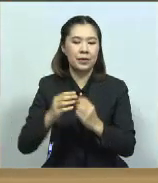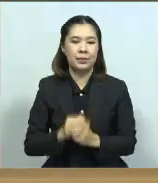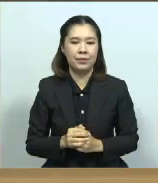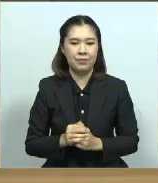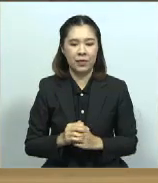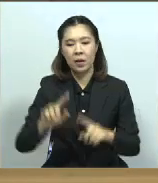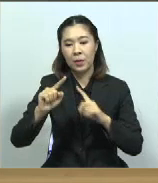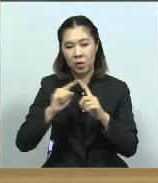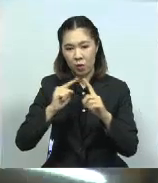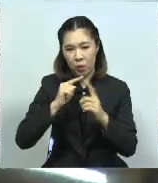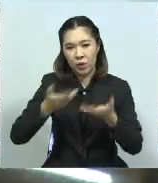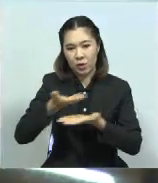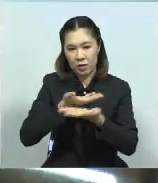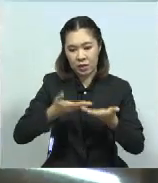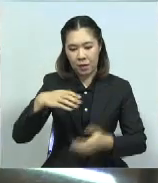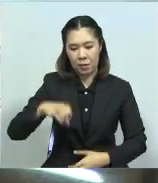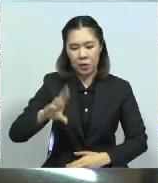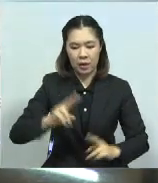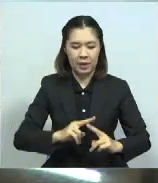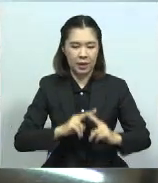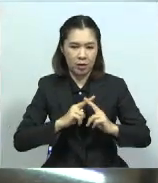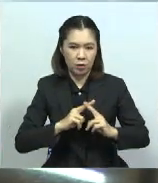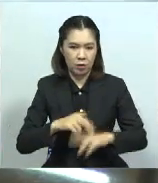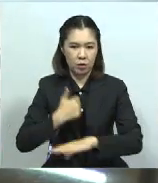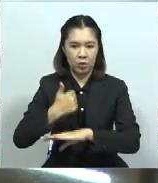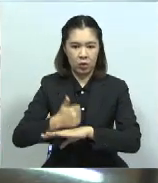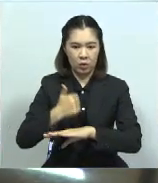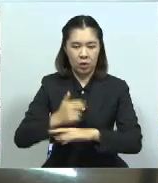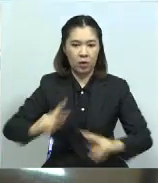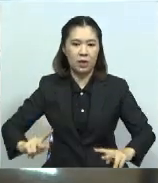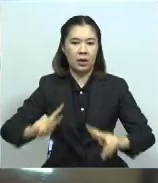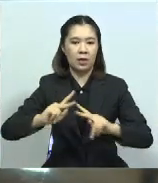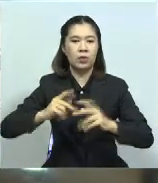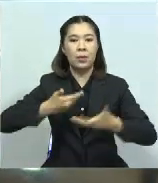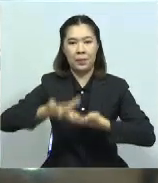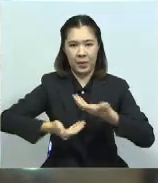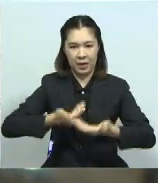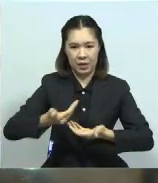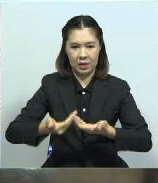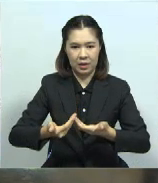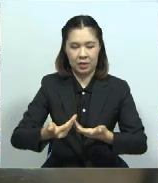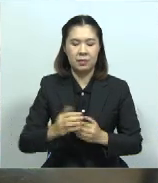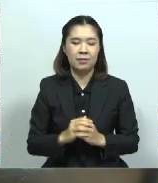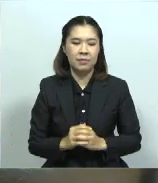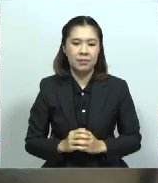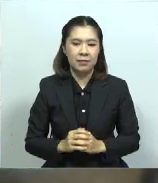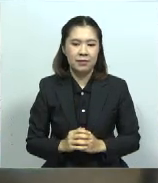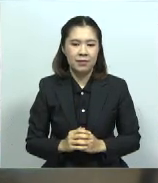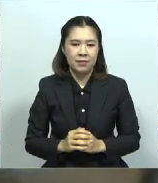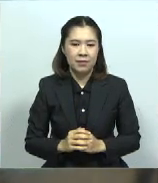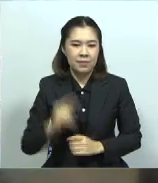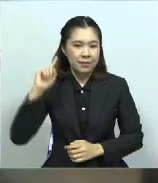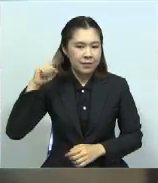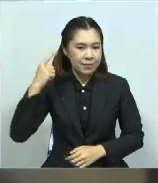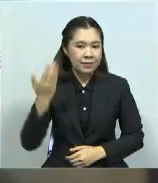การพูดคุยกันนะคะระหว่างภาคเอกชนกับผู้บริหารของกระทรวงพาณิชย์ซึ่งจะมีขึ้นในเร็วๆนี้นางส